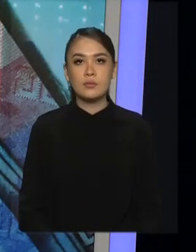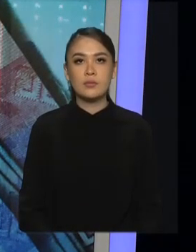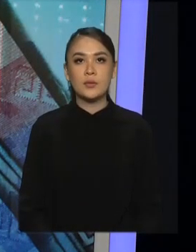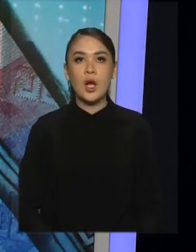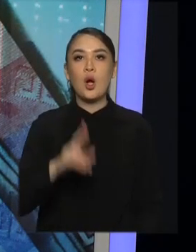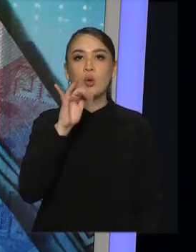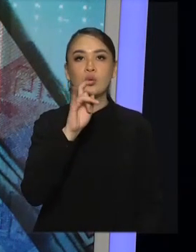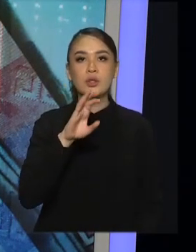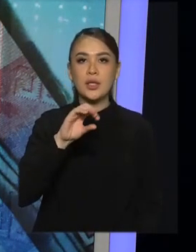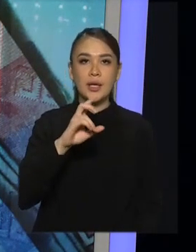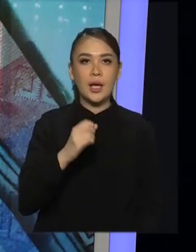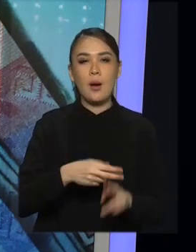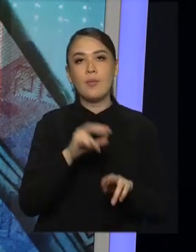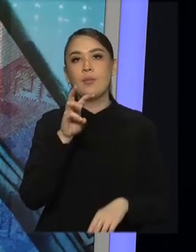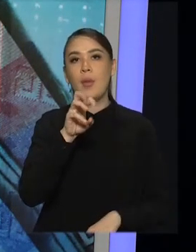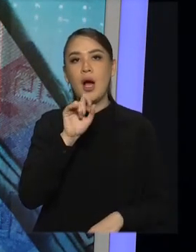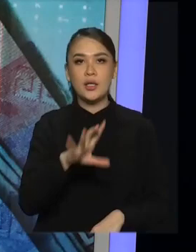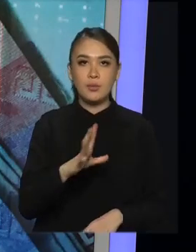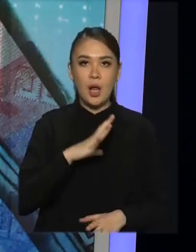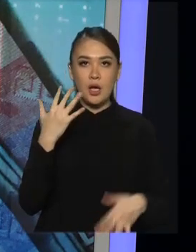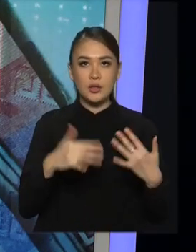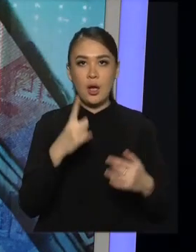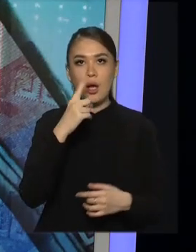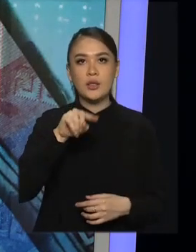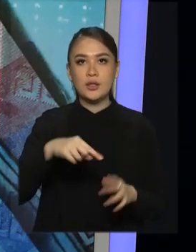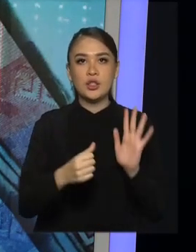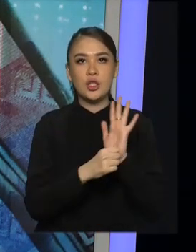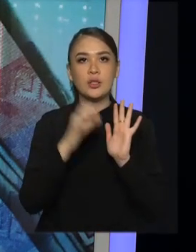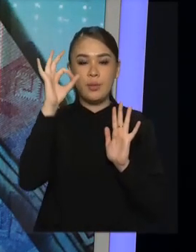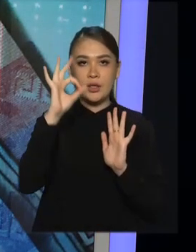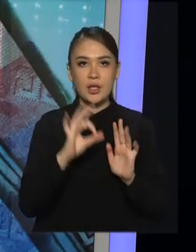Курс тенге по итогам марта ослаб на 1,6% до